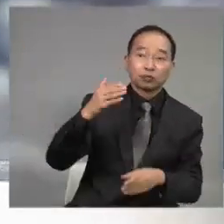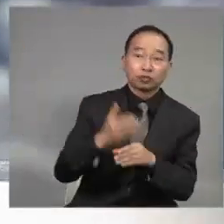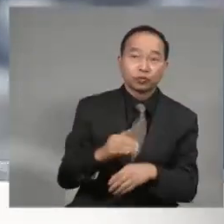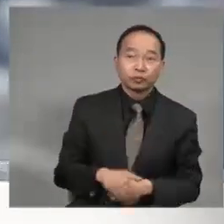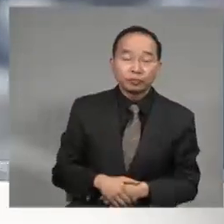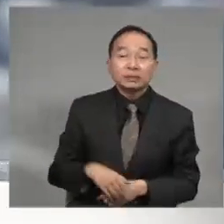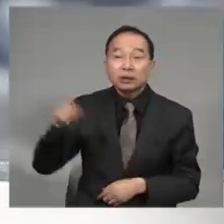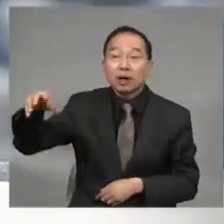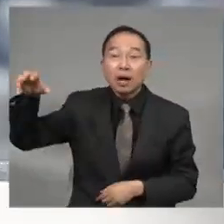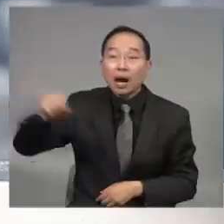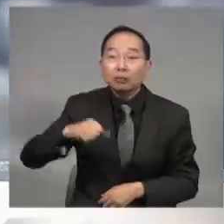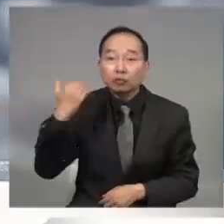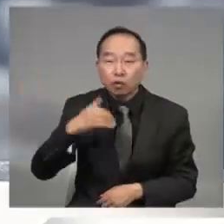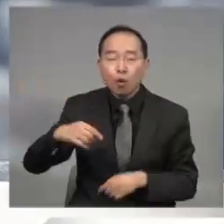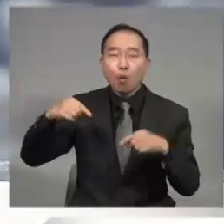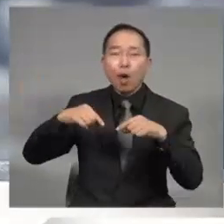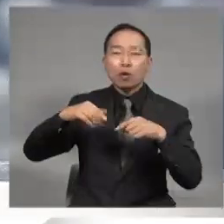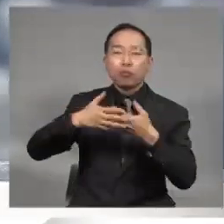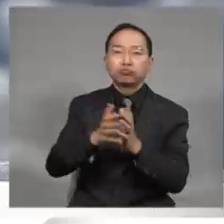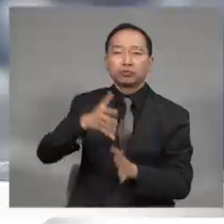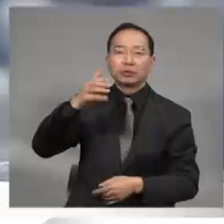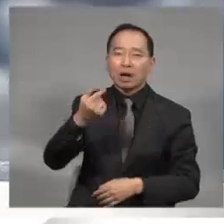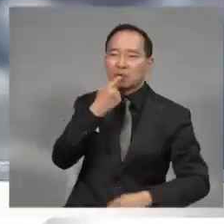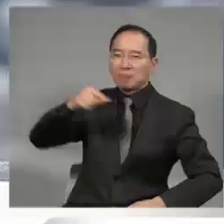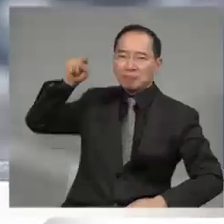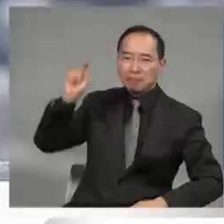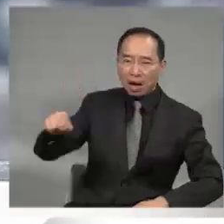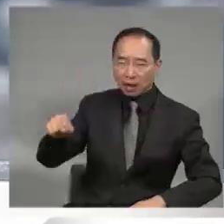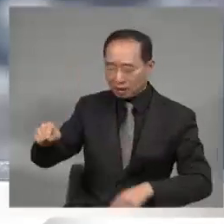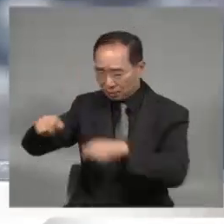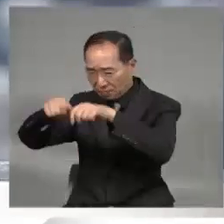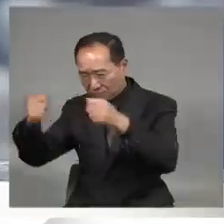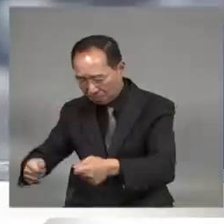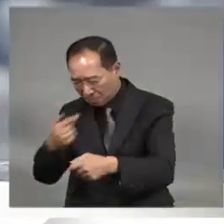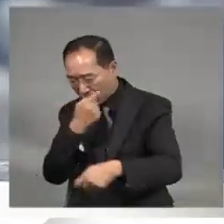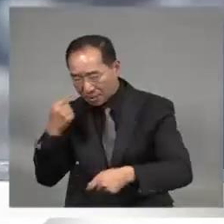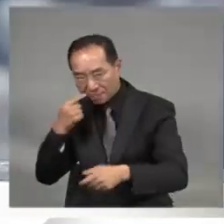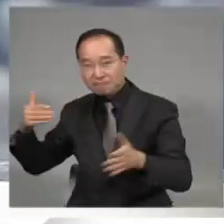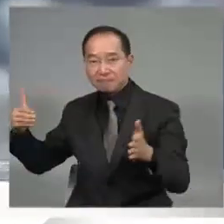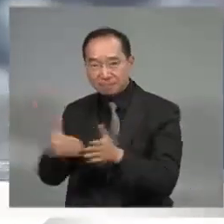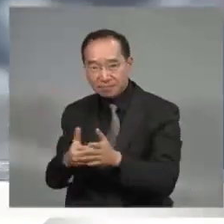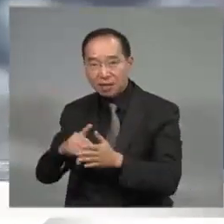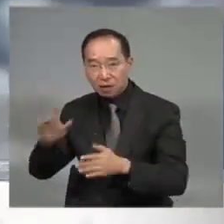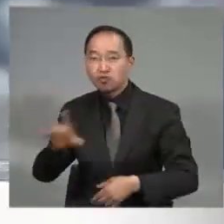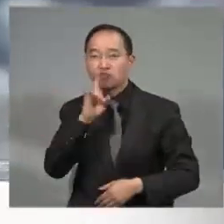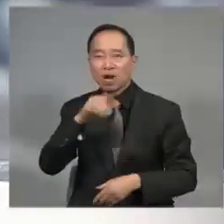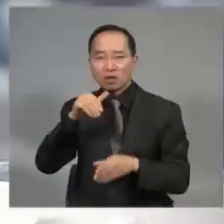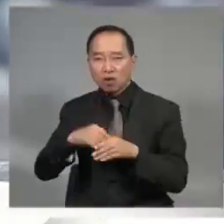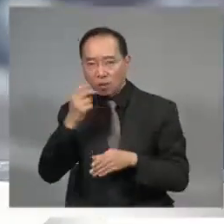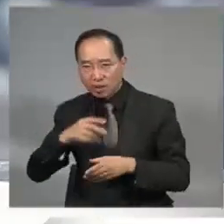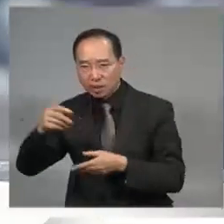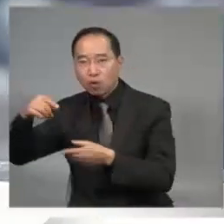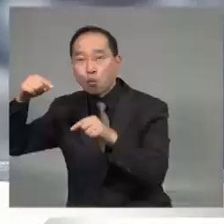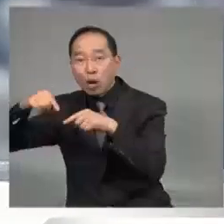장관이 회송된 외교 행랑의 봉함, 봉인 상태를 확인한 후에 중앙선관위에 인계를 하면 국회